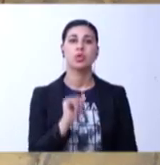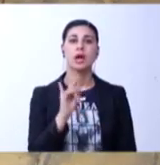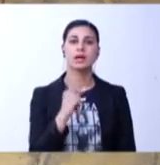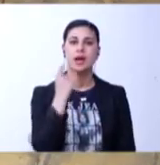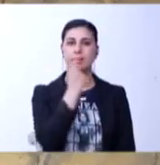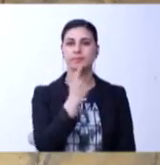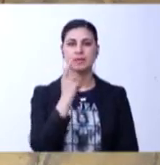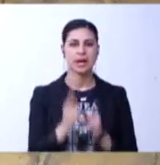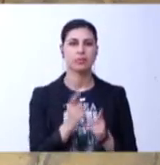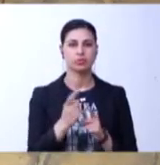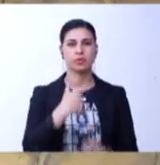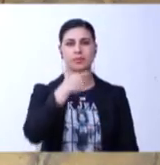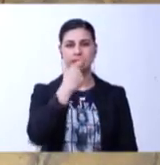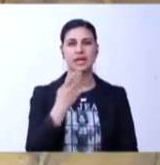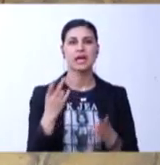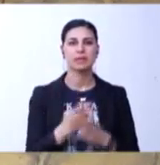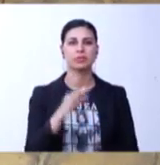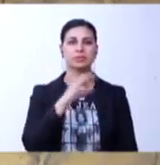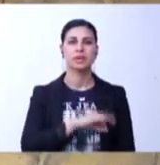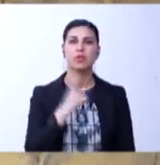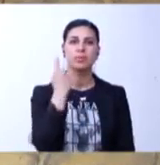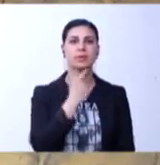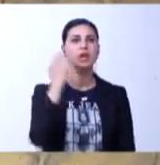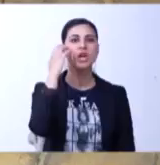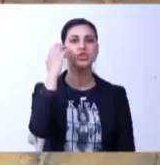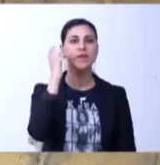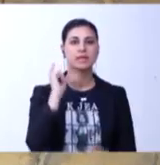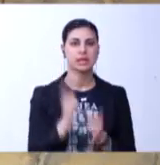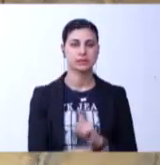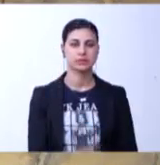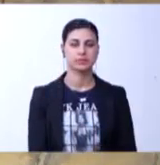ან გამსწორებელი ან რაღაცების გამოყენების გამო კბილები გაშავდეს?